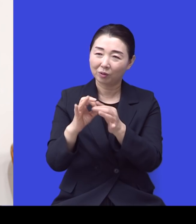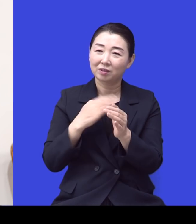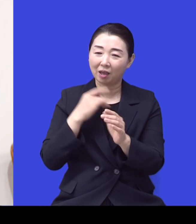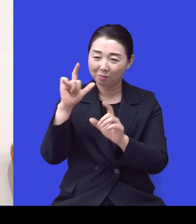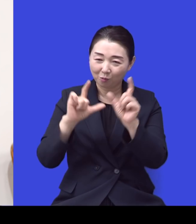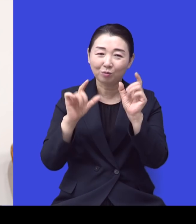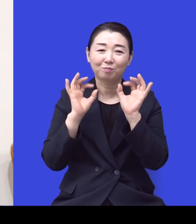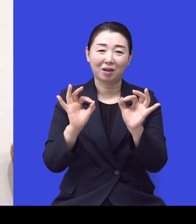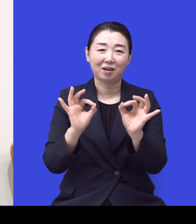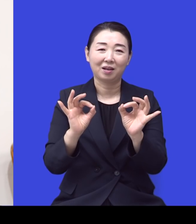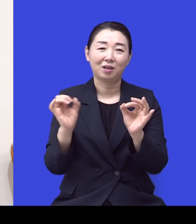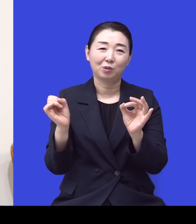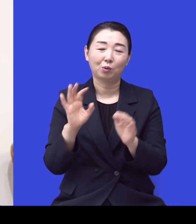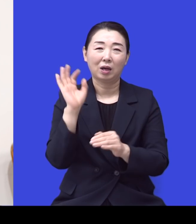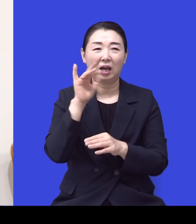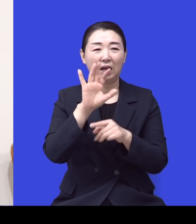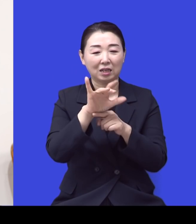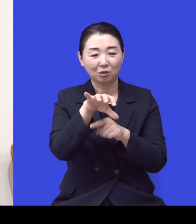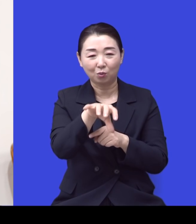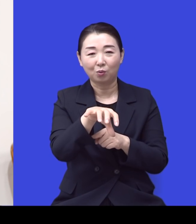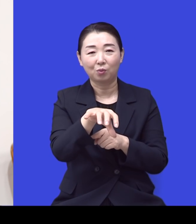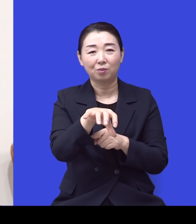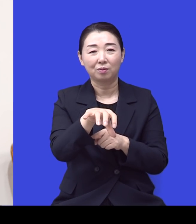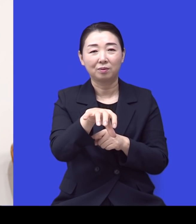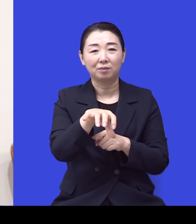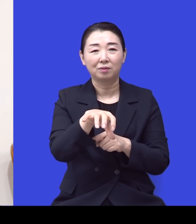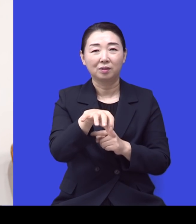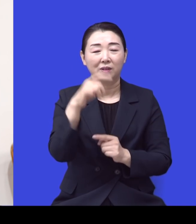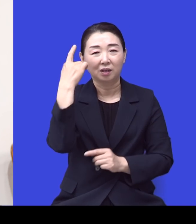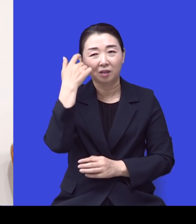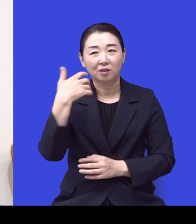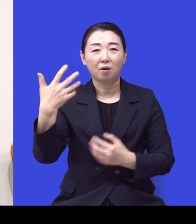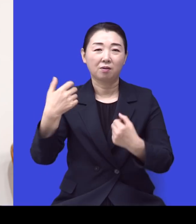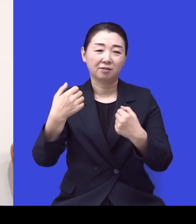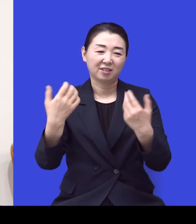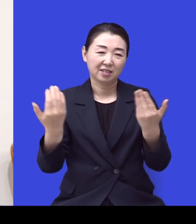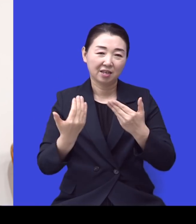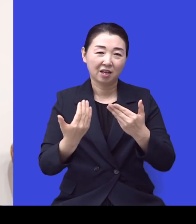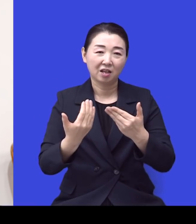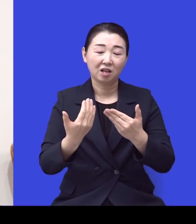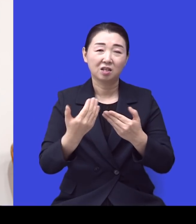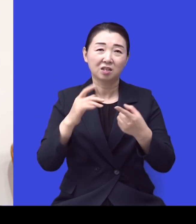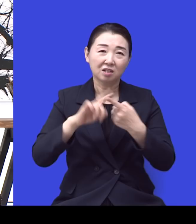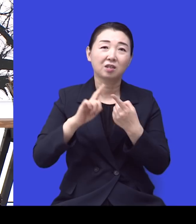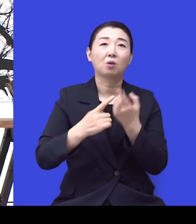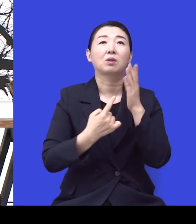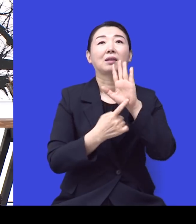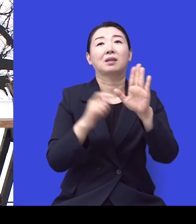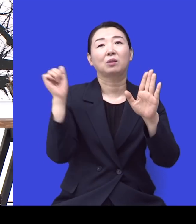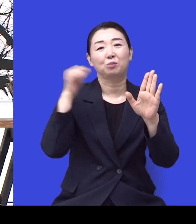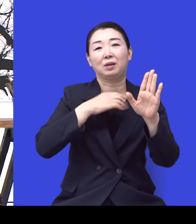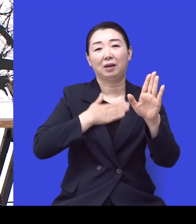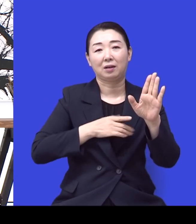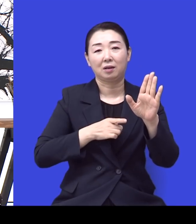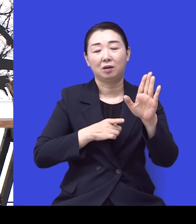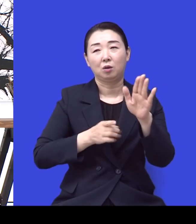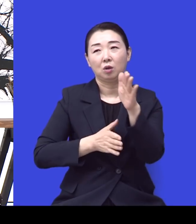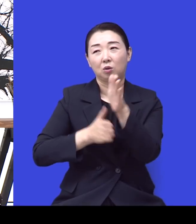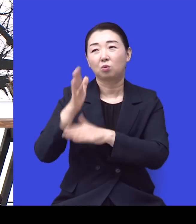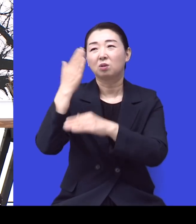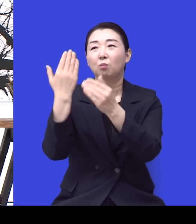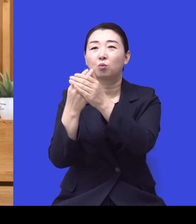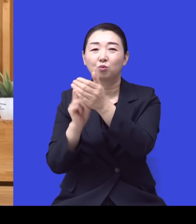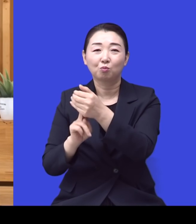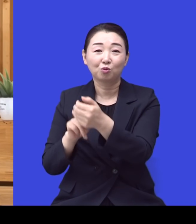됐고 네. 아 시골에는 이렇게 영적인 일들이 그냥 원색적으로 드러나는구나. 네. 도시는 다